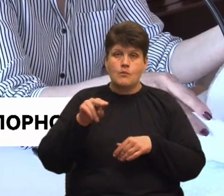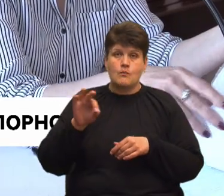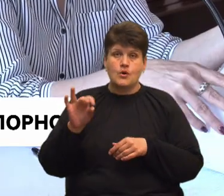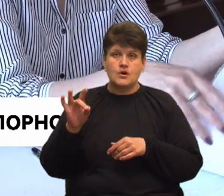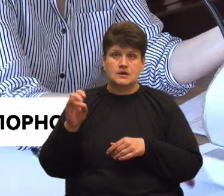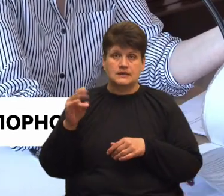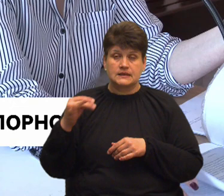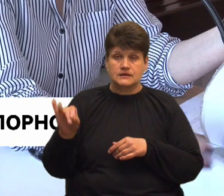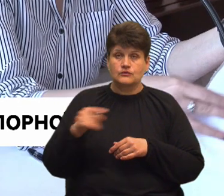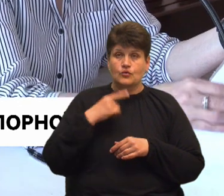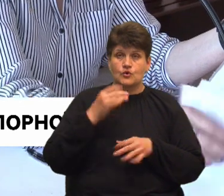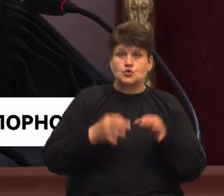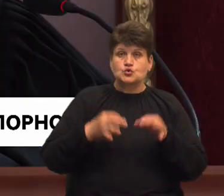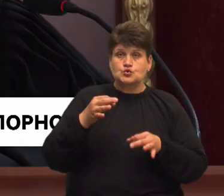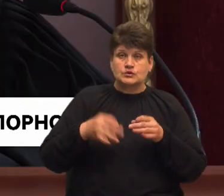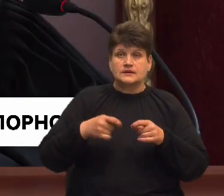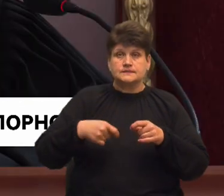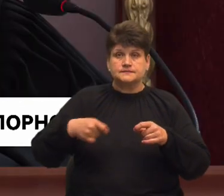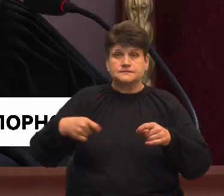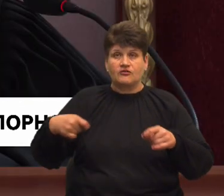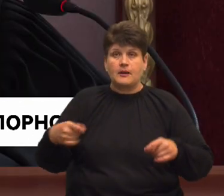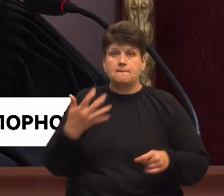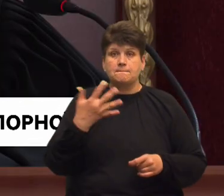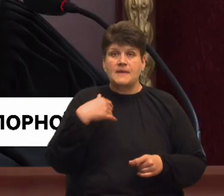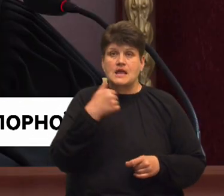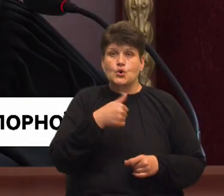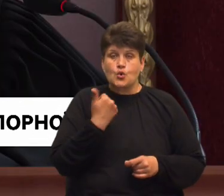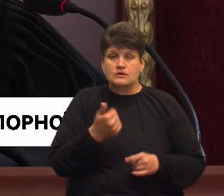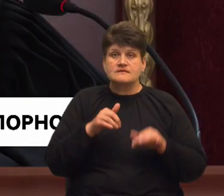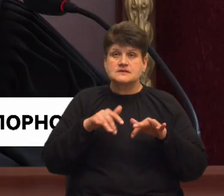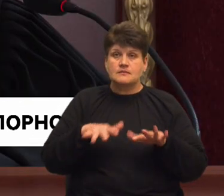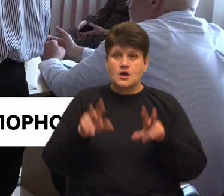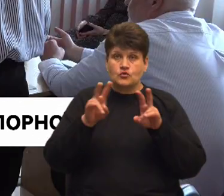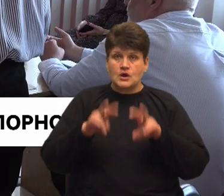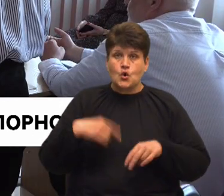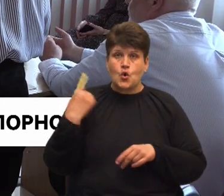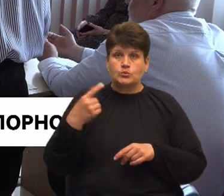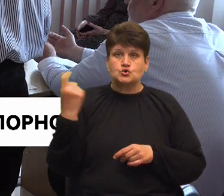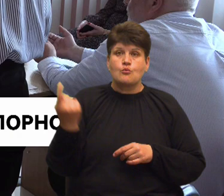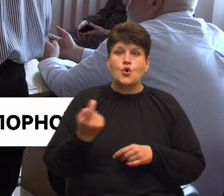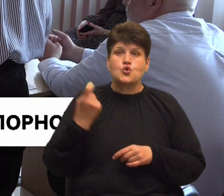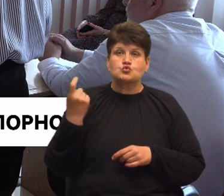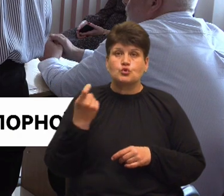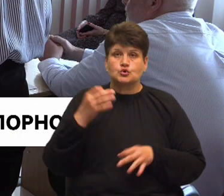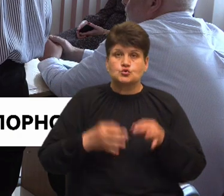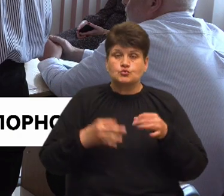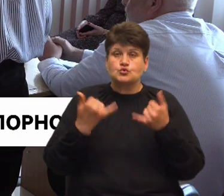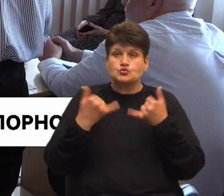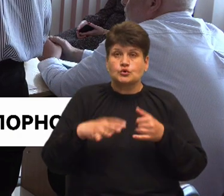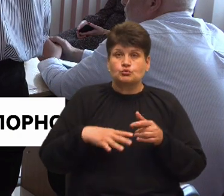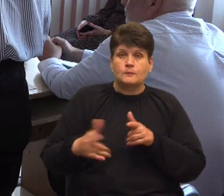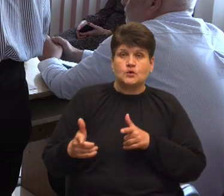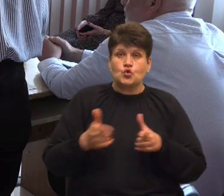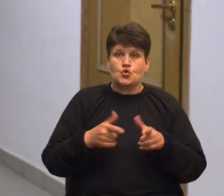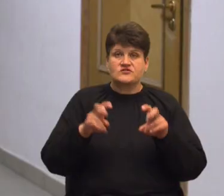за його словами суди через це тривають п'ять років наразі справу розглядають в обласному господарському суді сьогодні відбулося підготовче